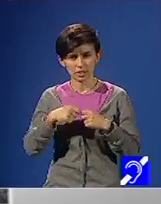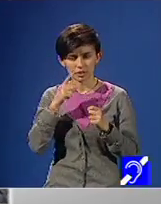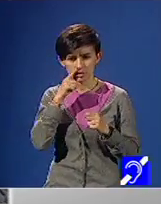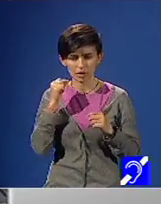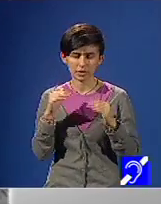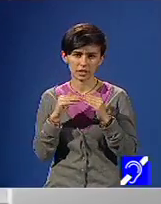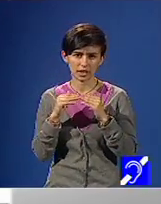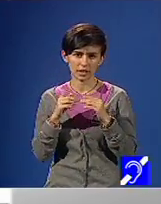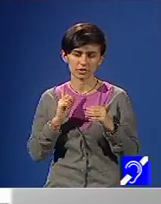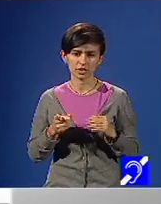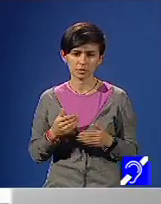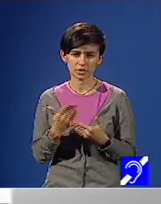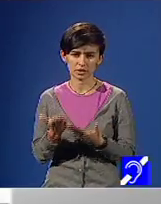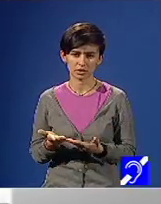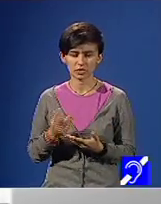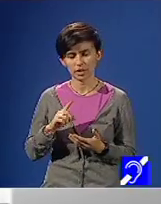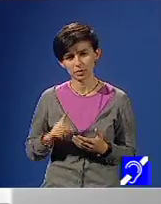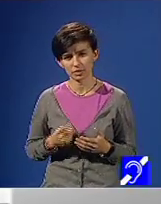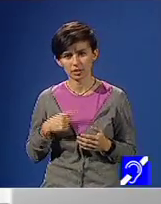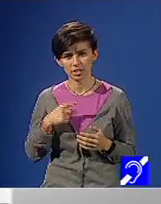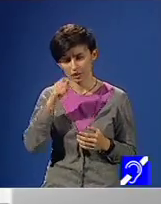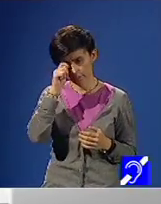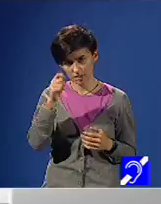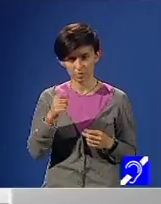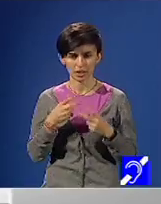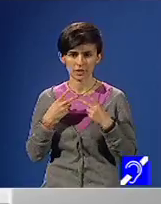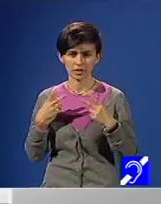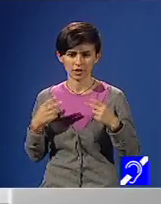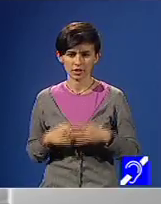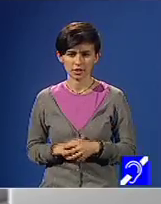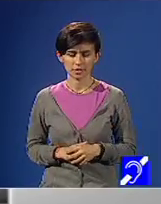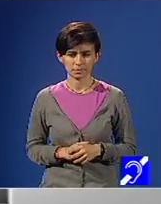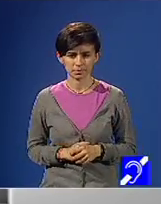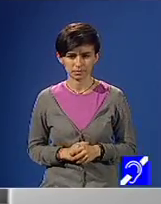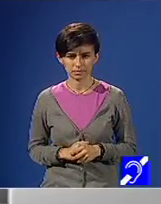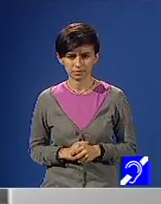egali și trebuie să li se acorde șansa de a fi respectați și valorizați.